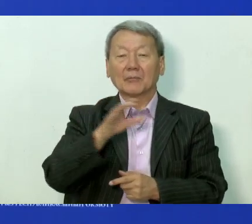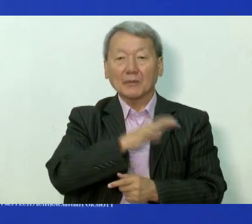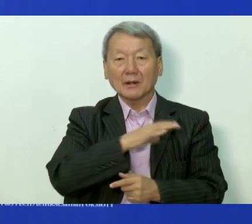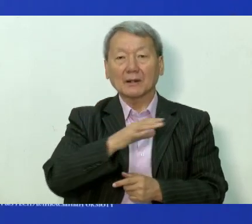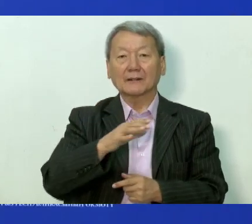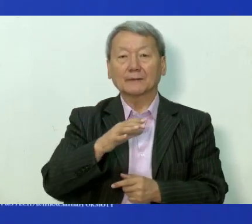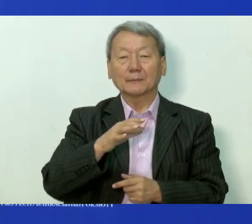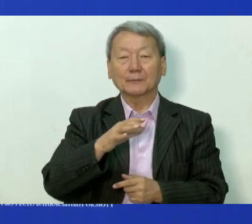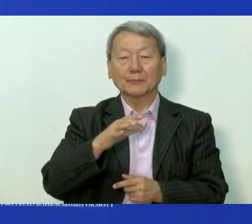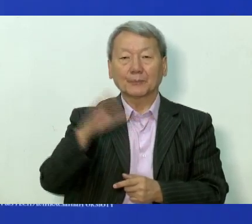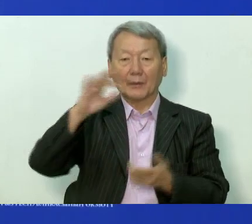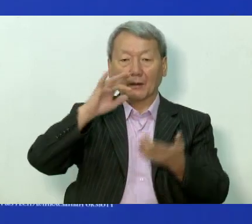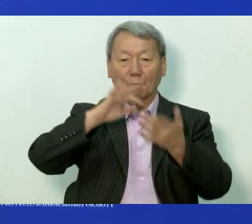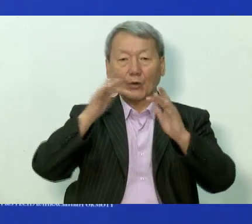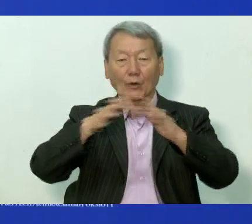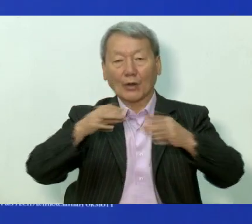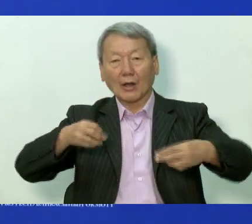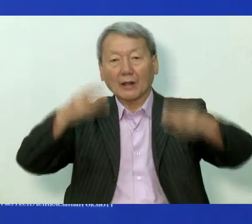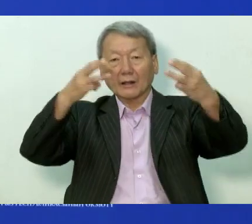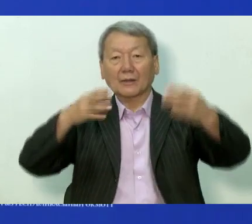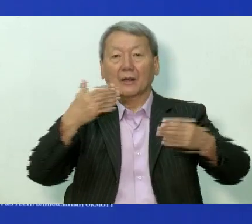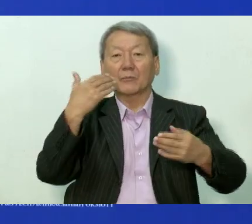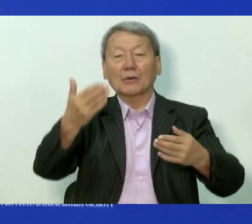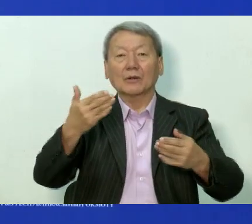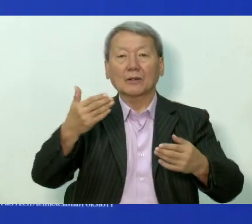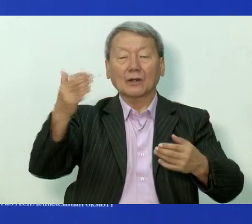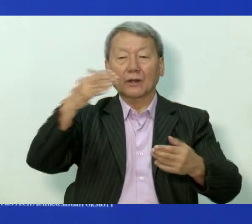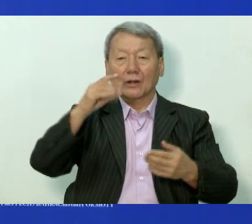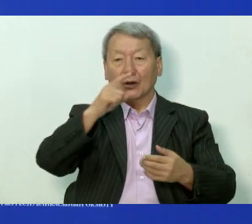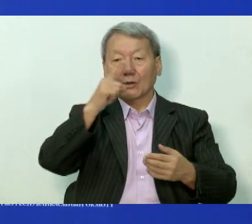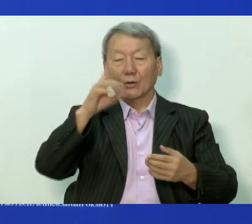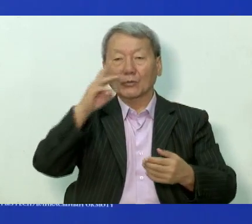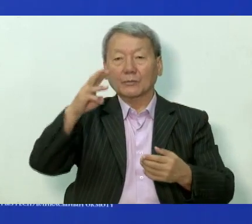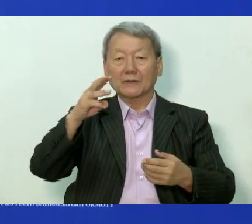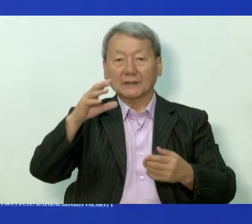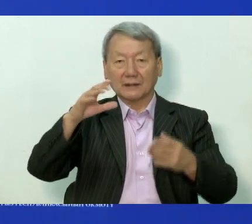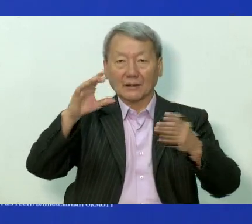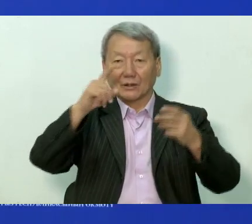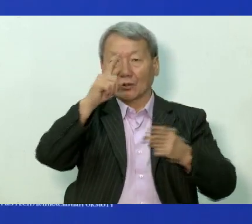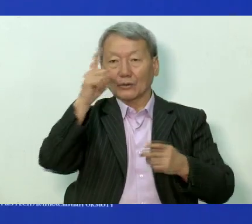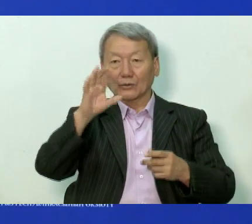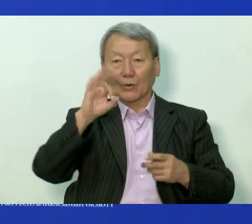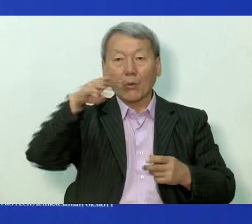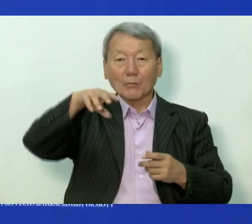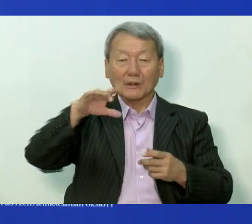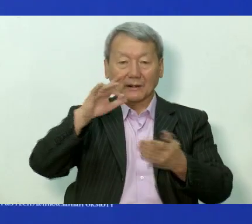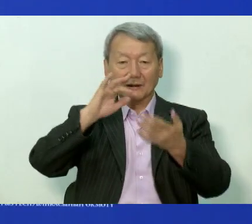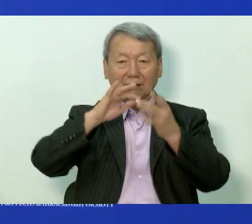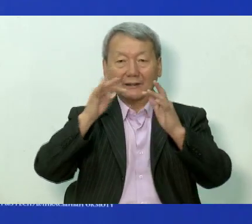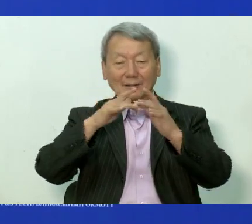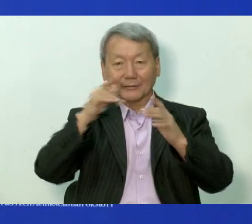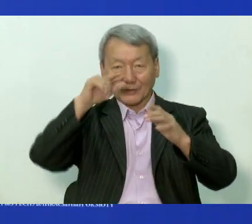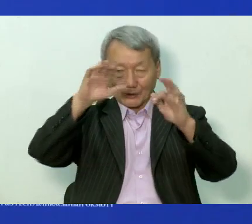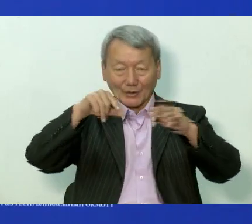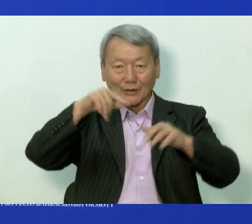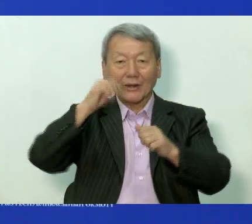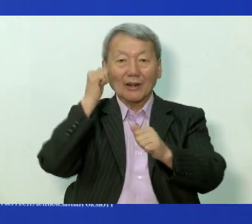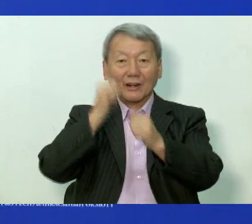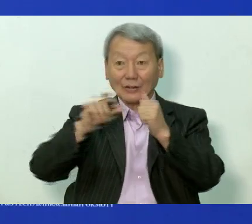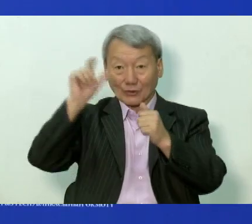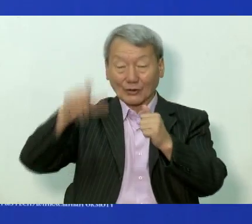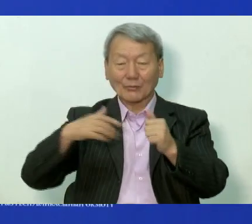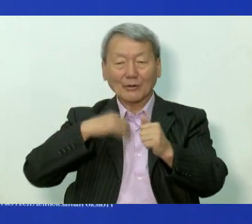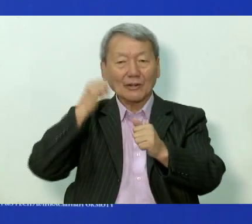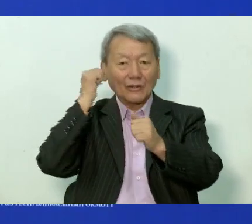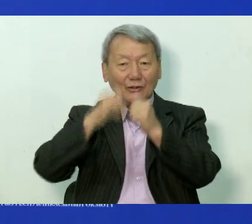онлайн-платформа на базе Zoom GTSMED, где наши специалисты практически каждый день